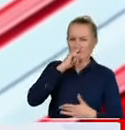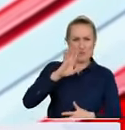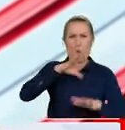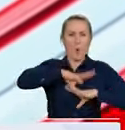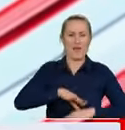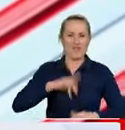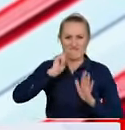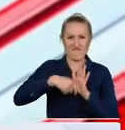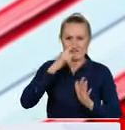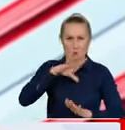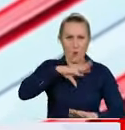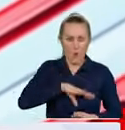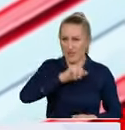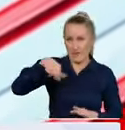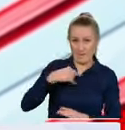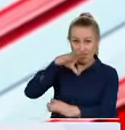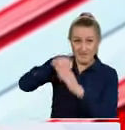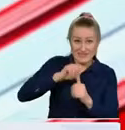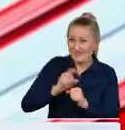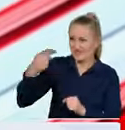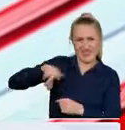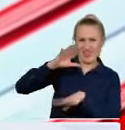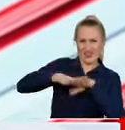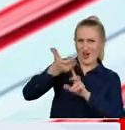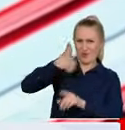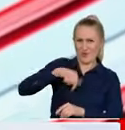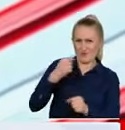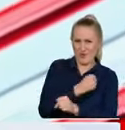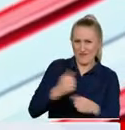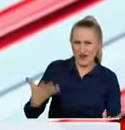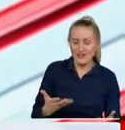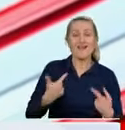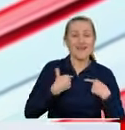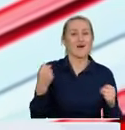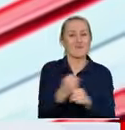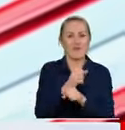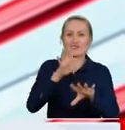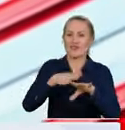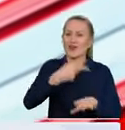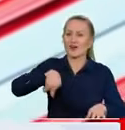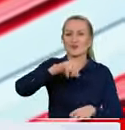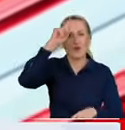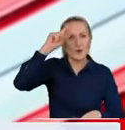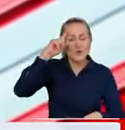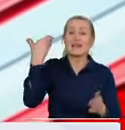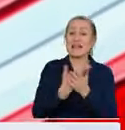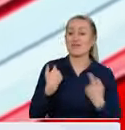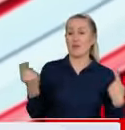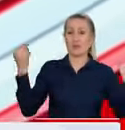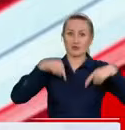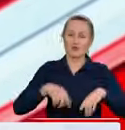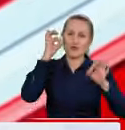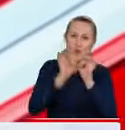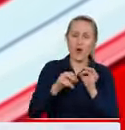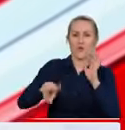zostaliśmy wprzęgnięci. Ktoś tutaj nie traktuje nas do końca poważnie. Ja poważnie traktuję wyborców, dlatego przyszedłem dzisiaj z konkretnymi projektami